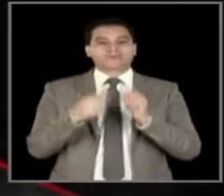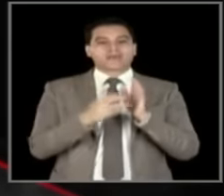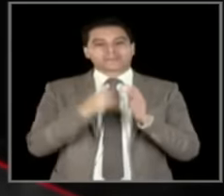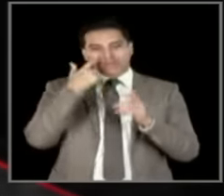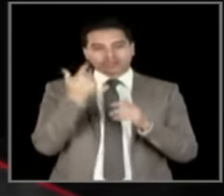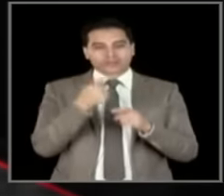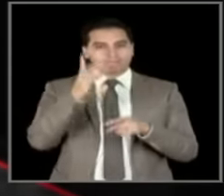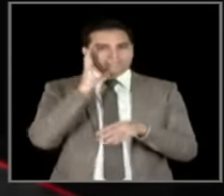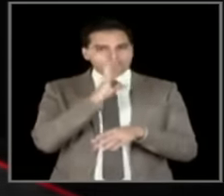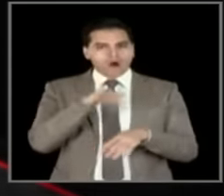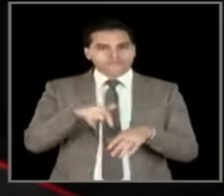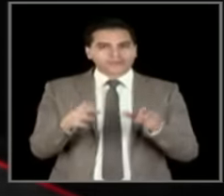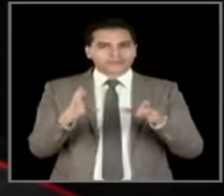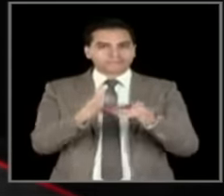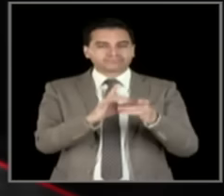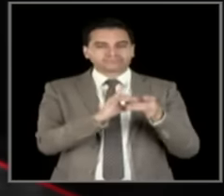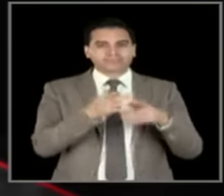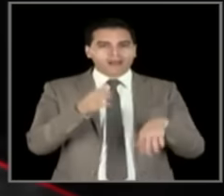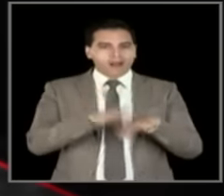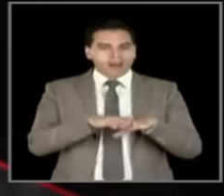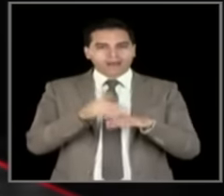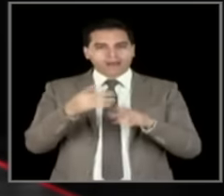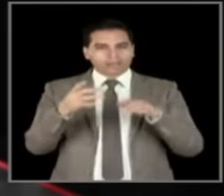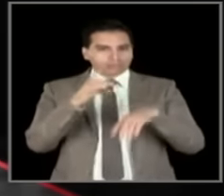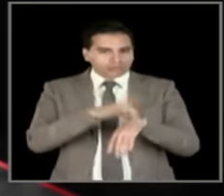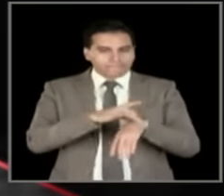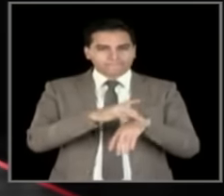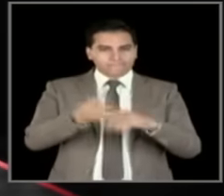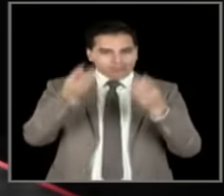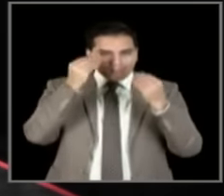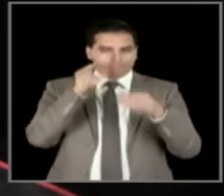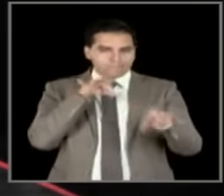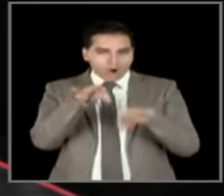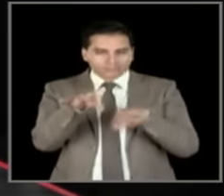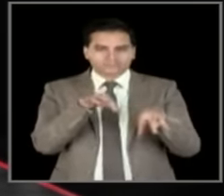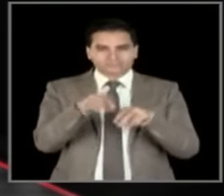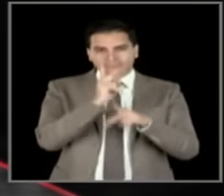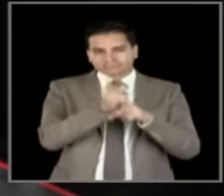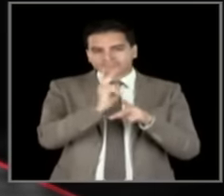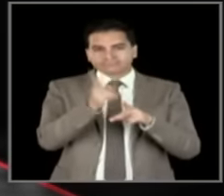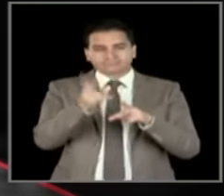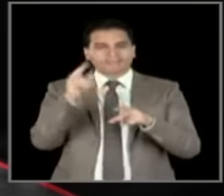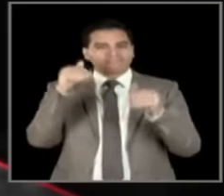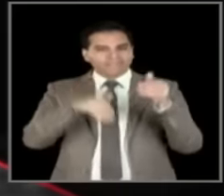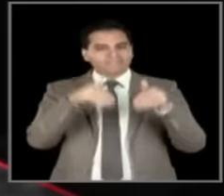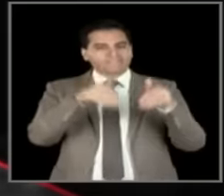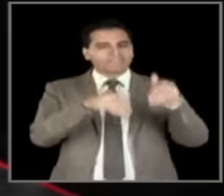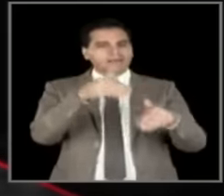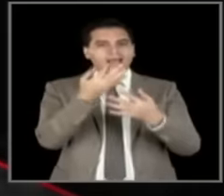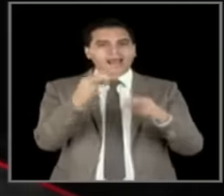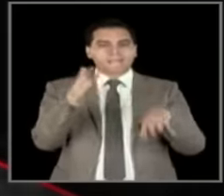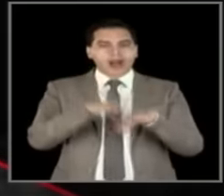من المعاهد العلمية المتميزة التي تم تطويرها وتحويلها إلى كليات جامعية